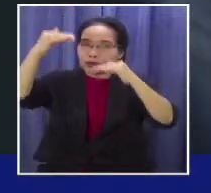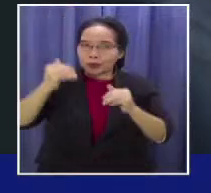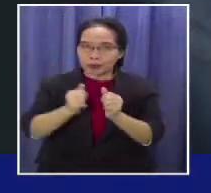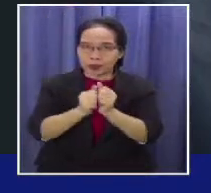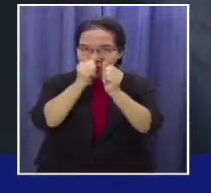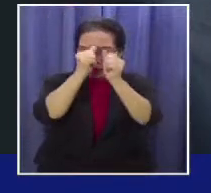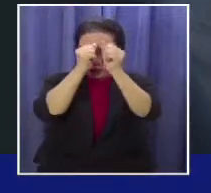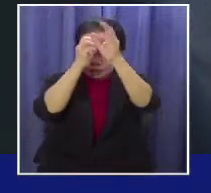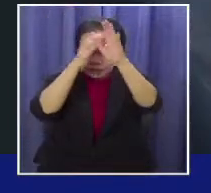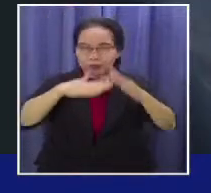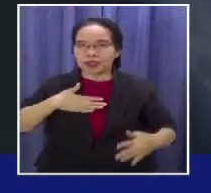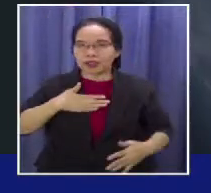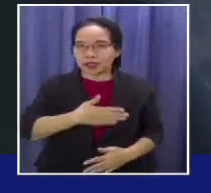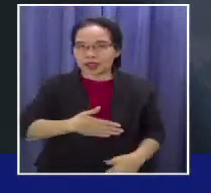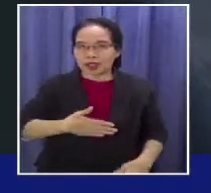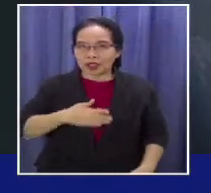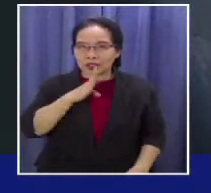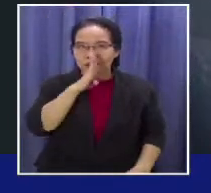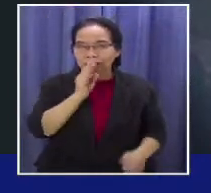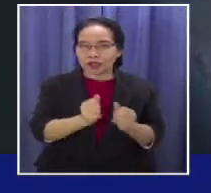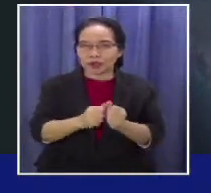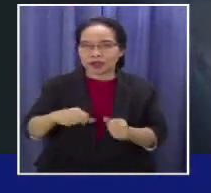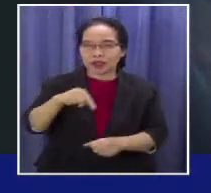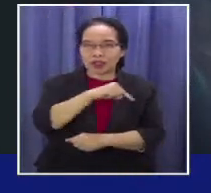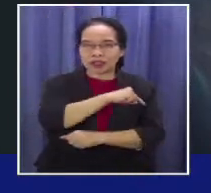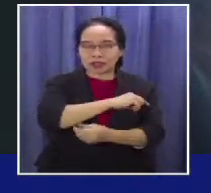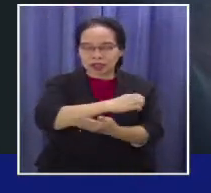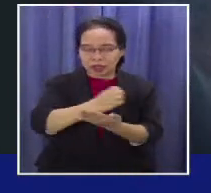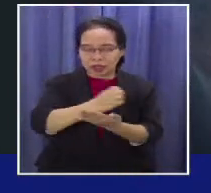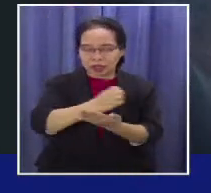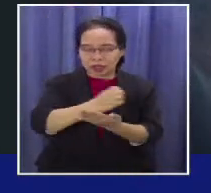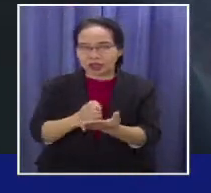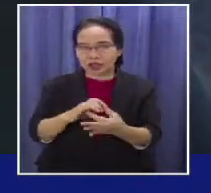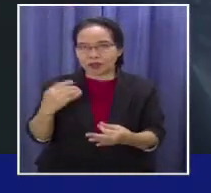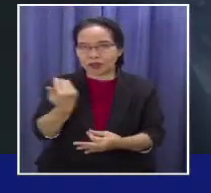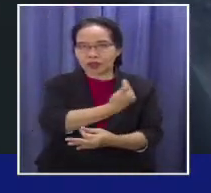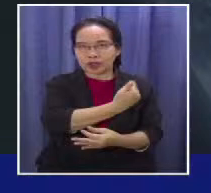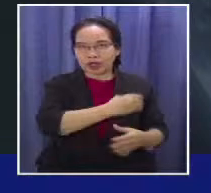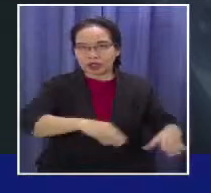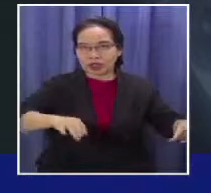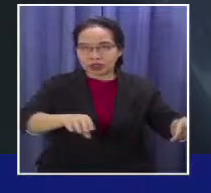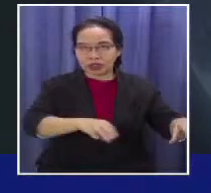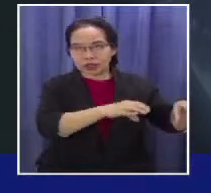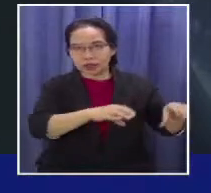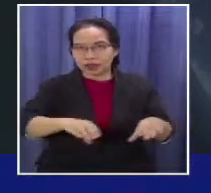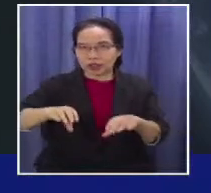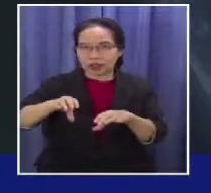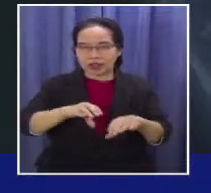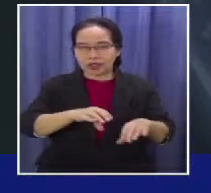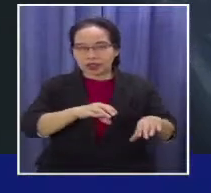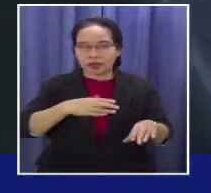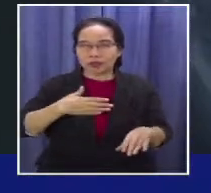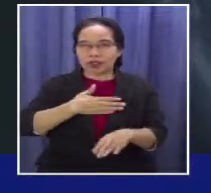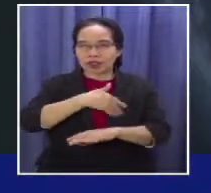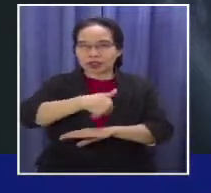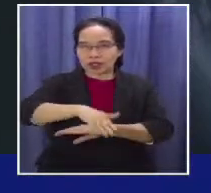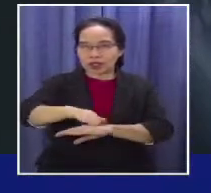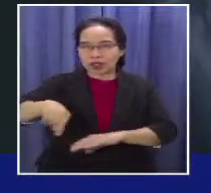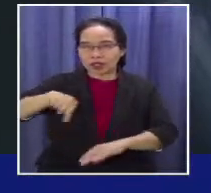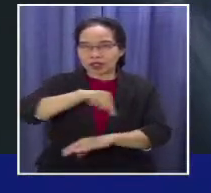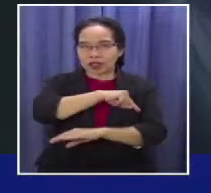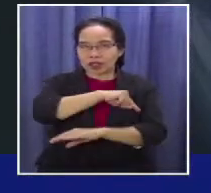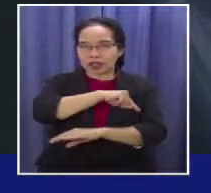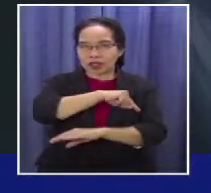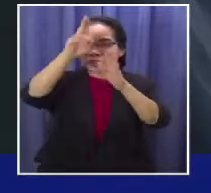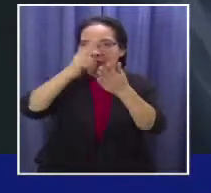Father, please be with us in the entirety of our activity tonight. Please send to us your